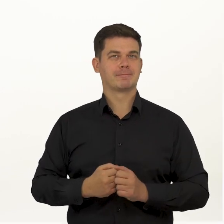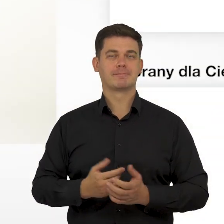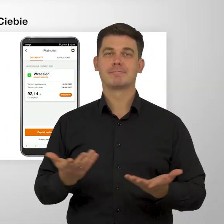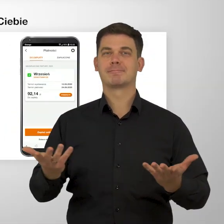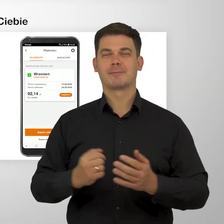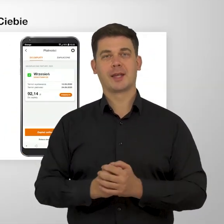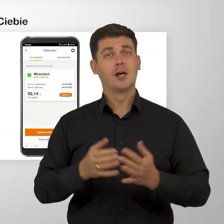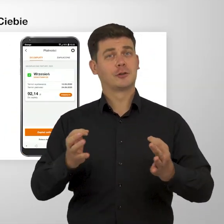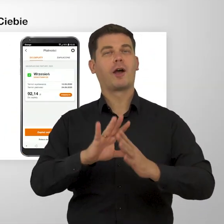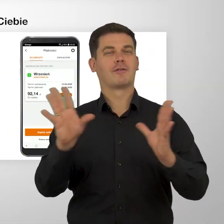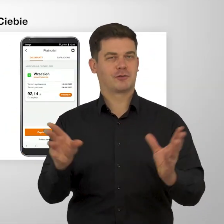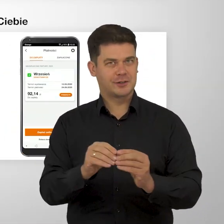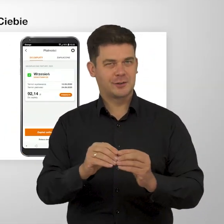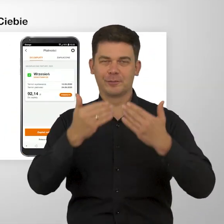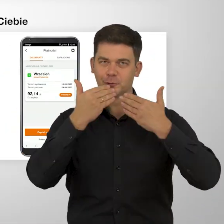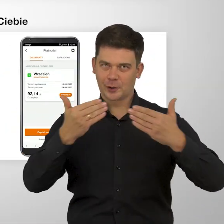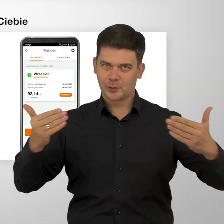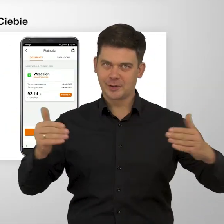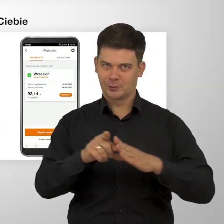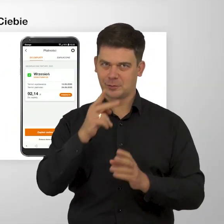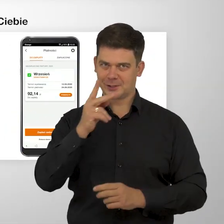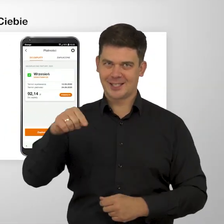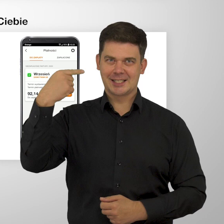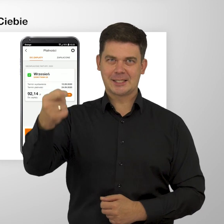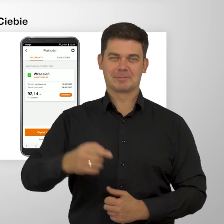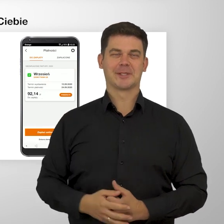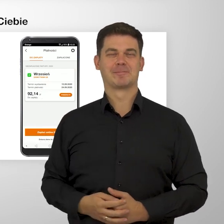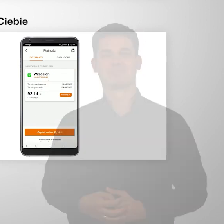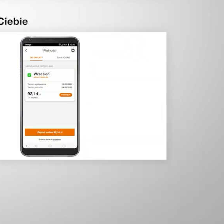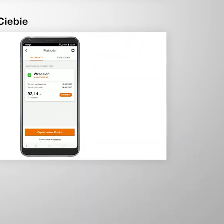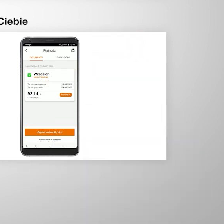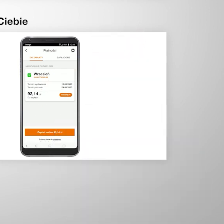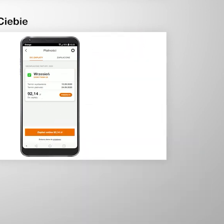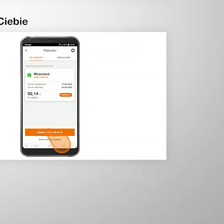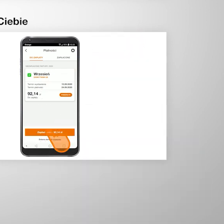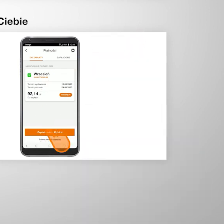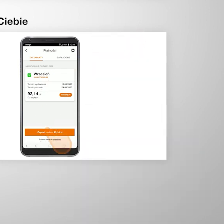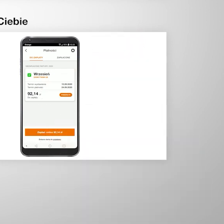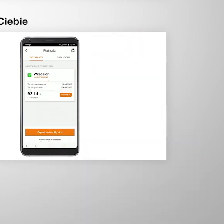I na dziś to wszystko. Dziękuję i do zobaczenia.